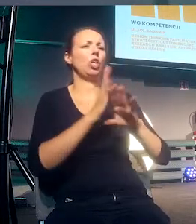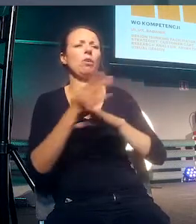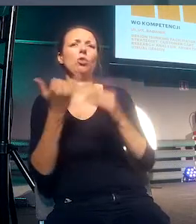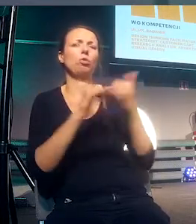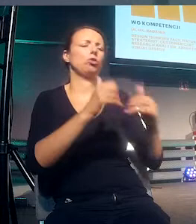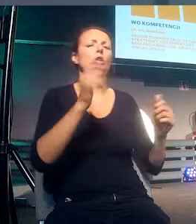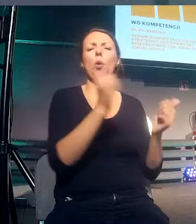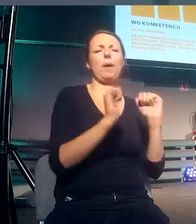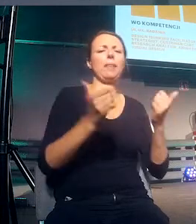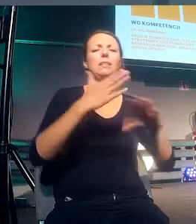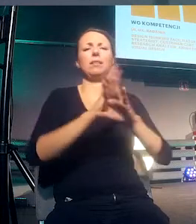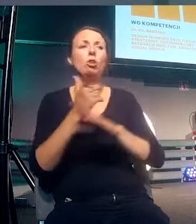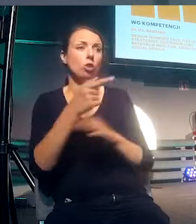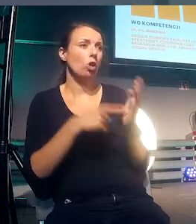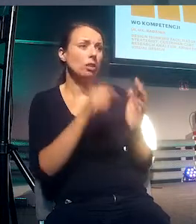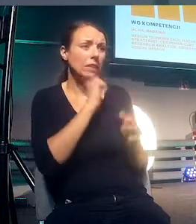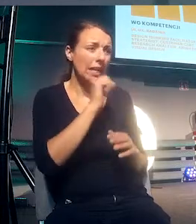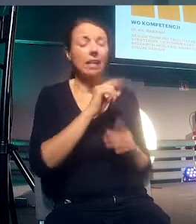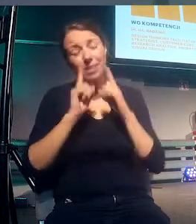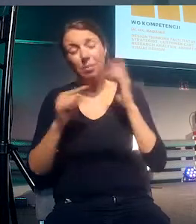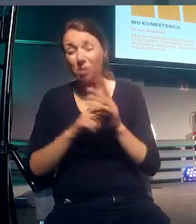kompetencjami, ale często tak, bo